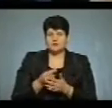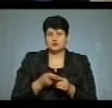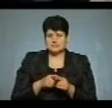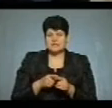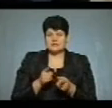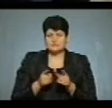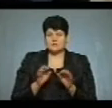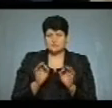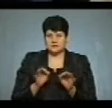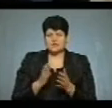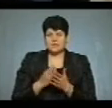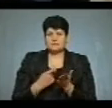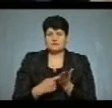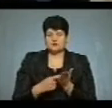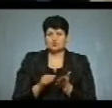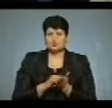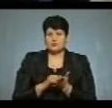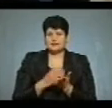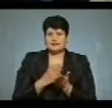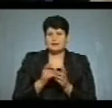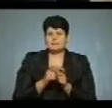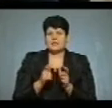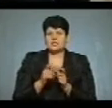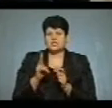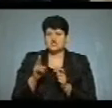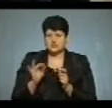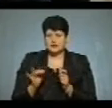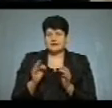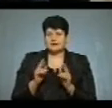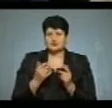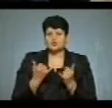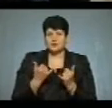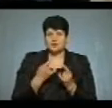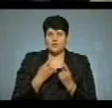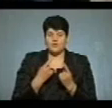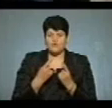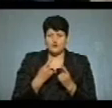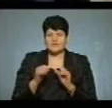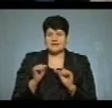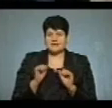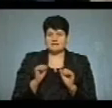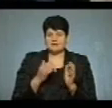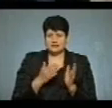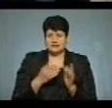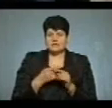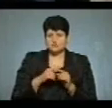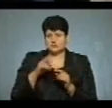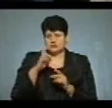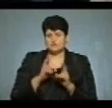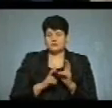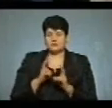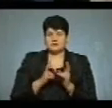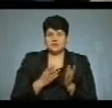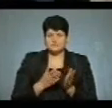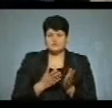правда. Значить, є підтверджуючі документи, є платіжки, як сьогодні твердить керівник даного комунального